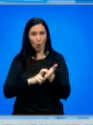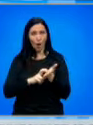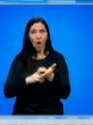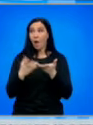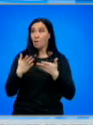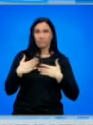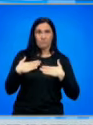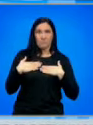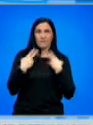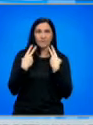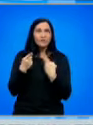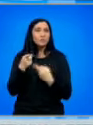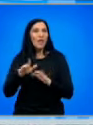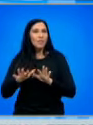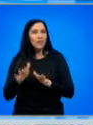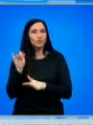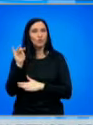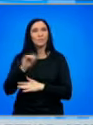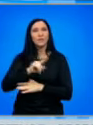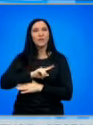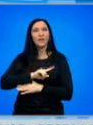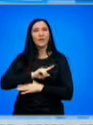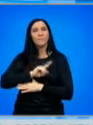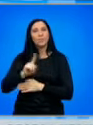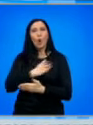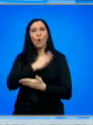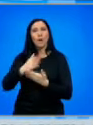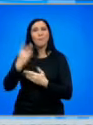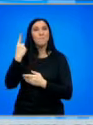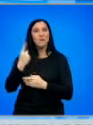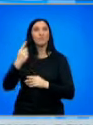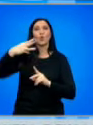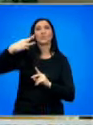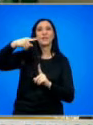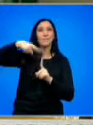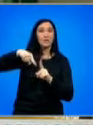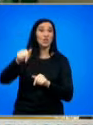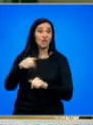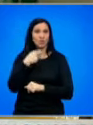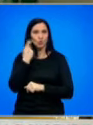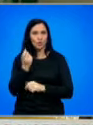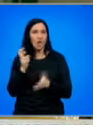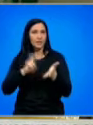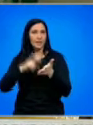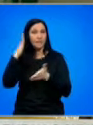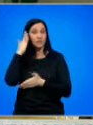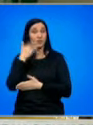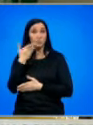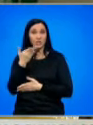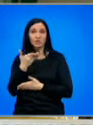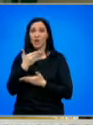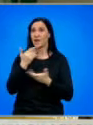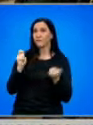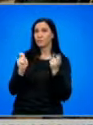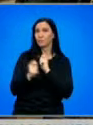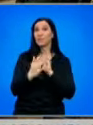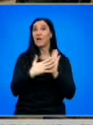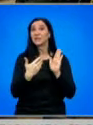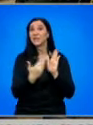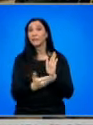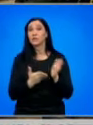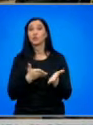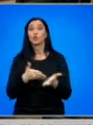Ние предвиждаме това нещо да бъде до края на първото тримесечие на тази година. Енергийният министър обясни, че няма да се променя схемата, тъй